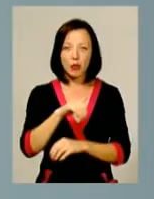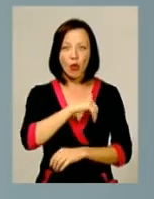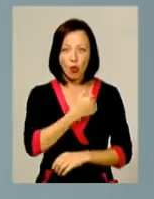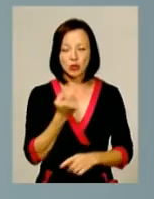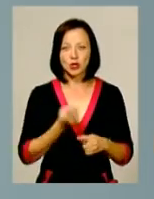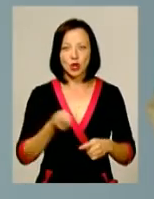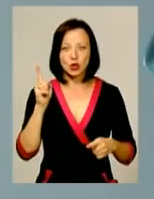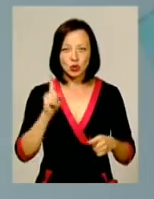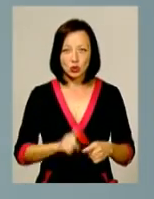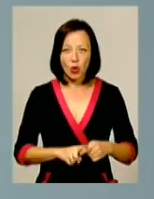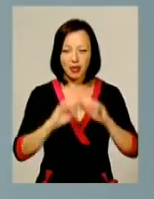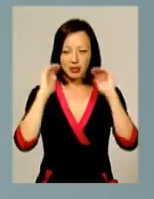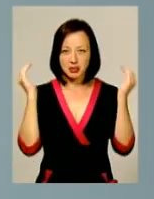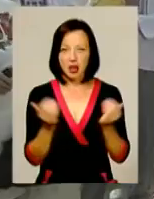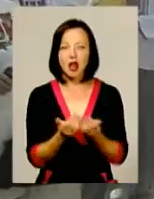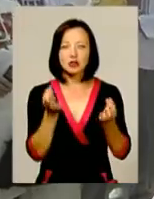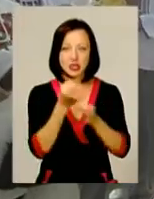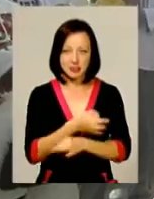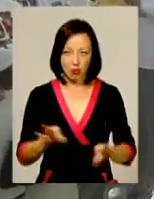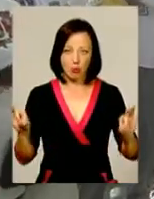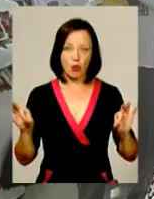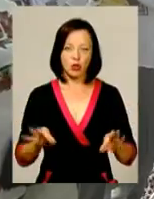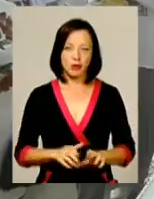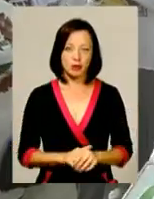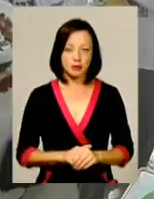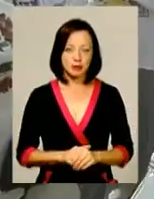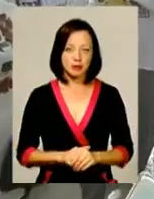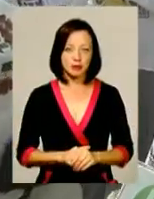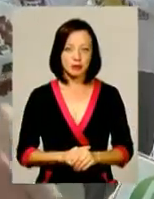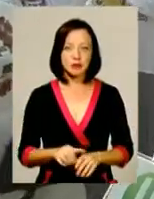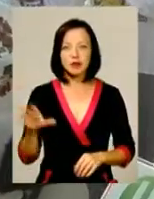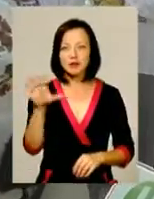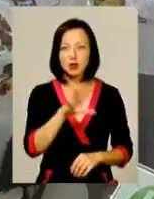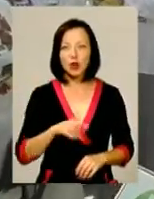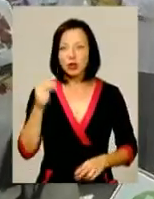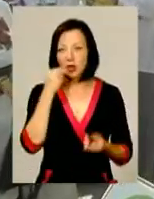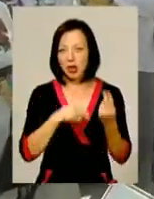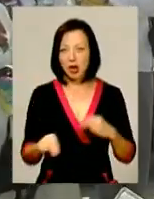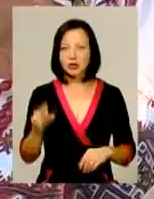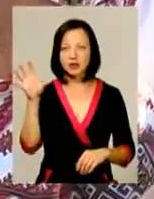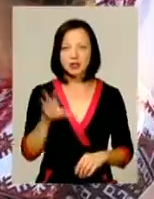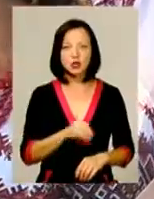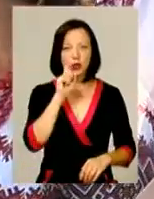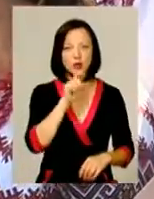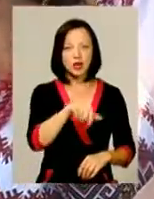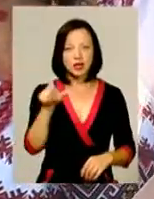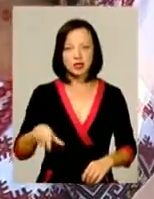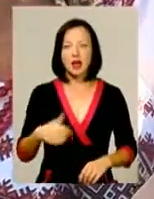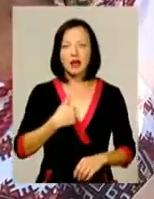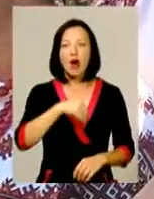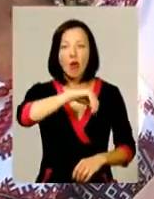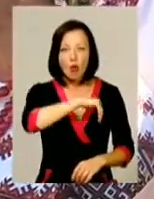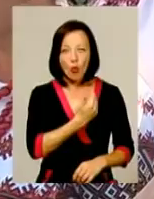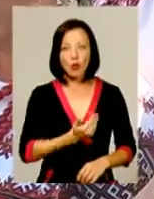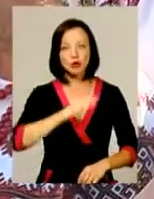тої незалежності, тої свободи і всього найкращого для всіх українців. Хочу, щоб